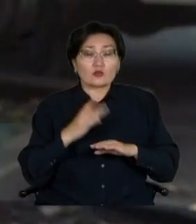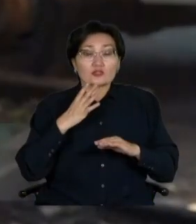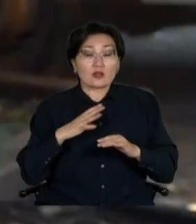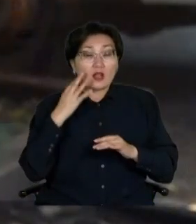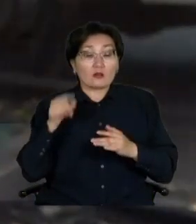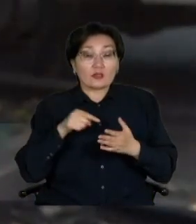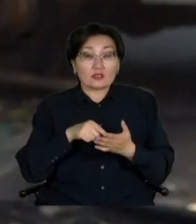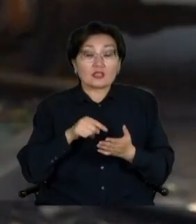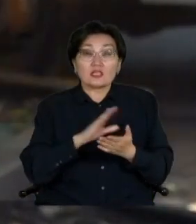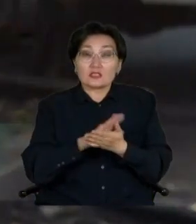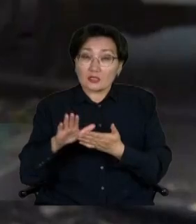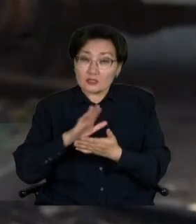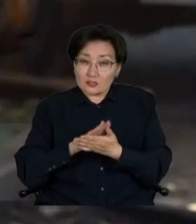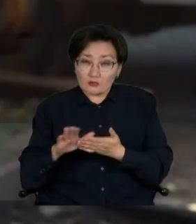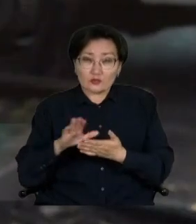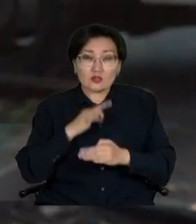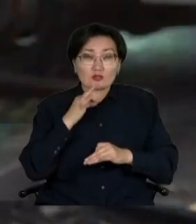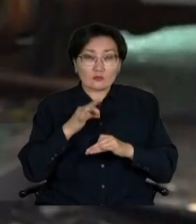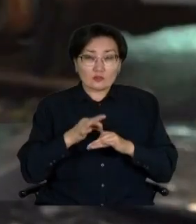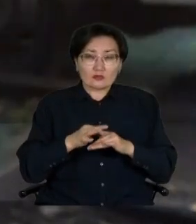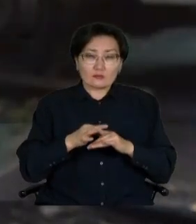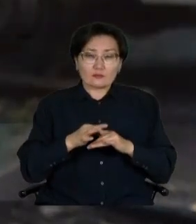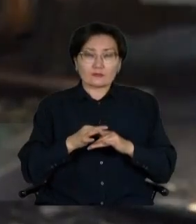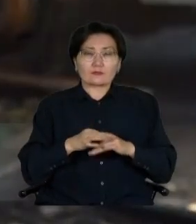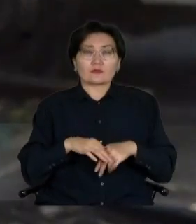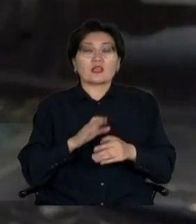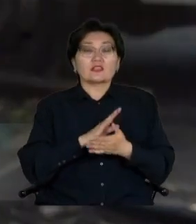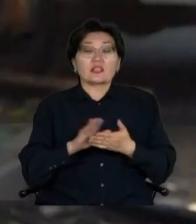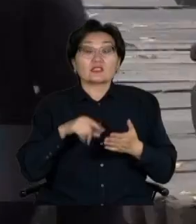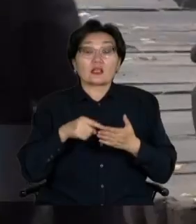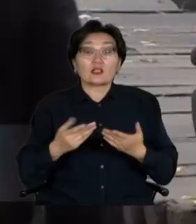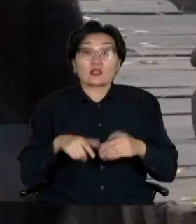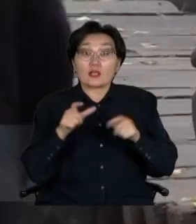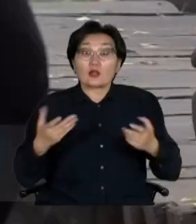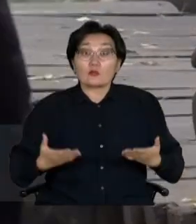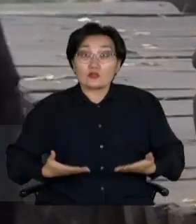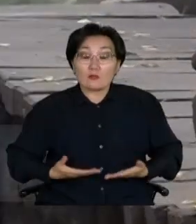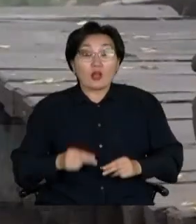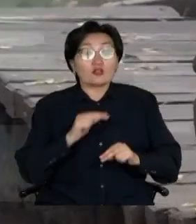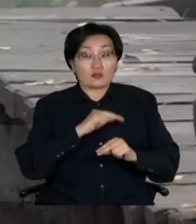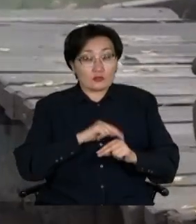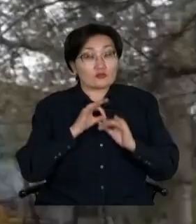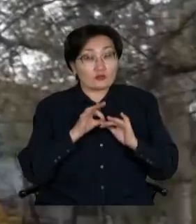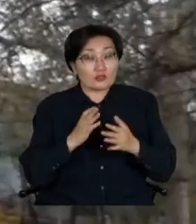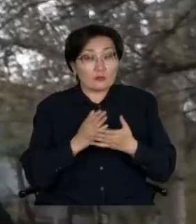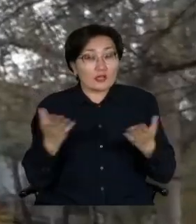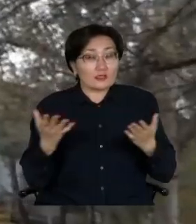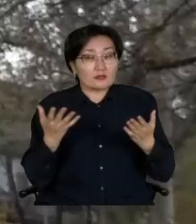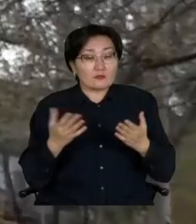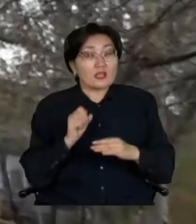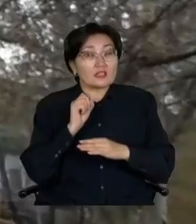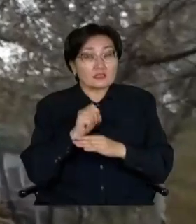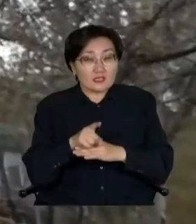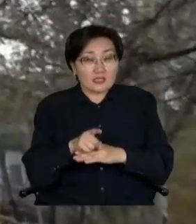Алматының таза тұруына, таза қалада адамдардың өмір сүруіне солай жұмыс істеп жатқан жайымыз бар. Қандай да бір задание